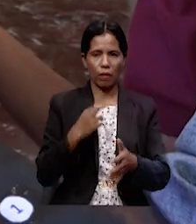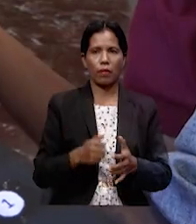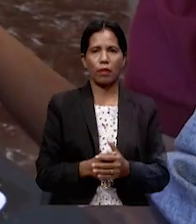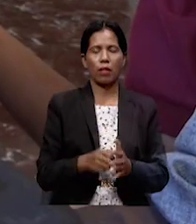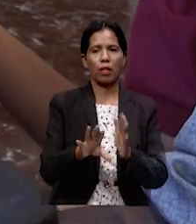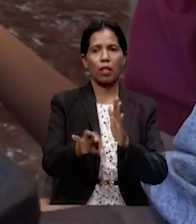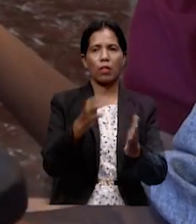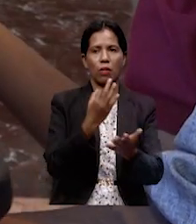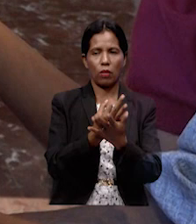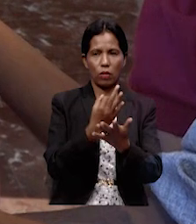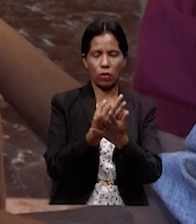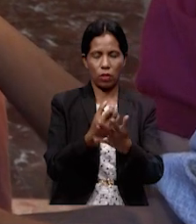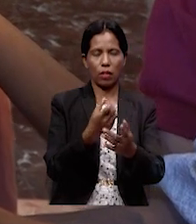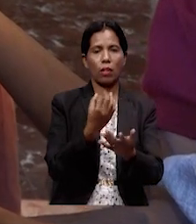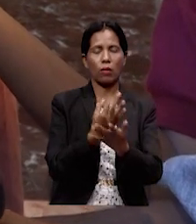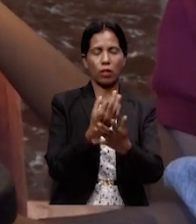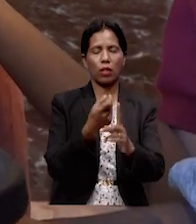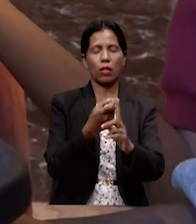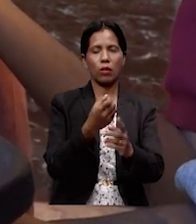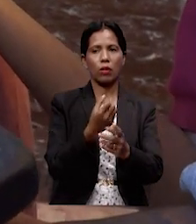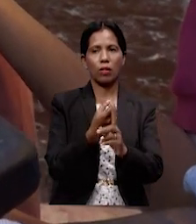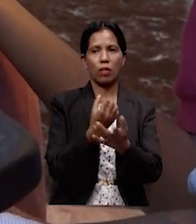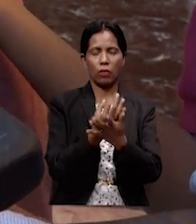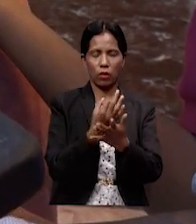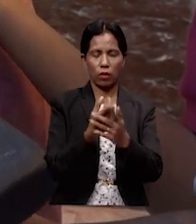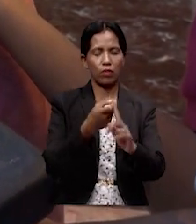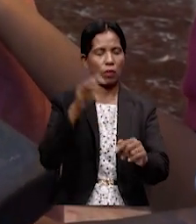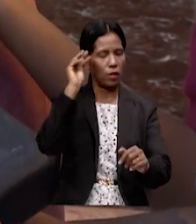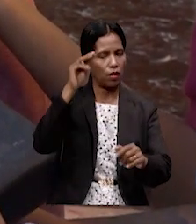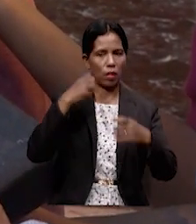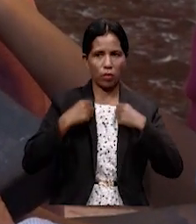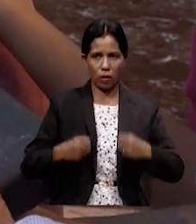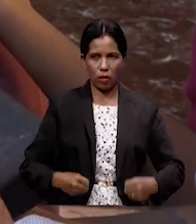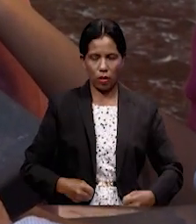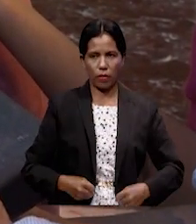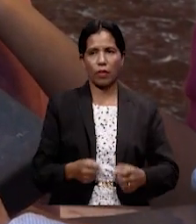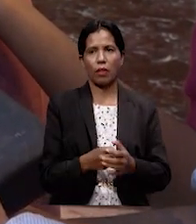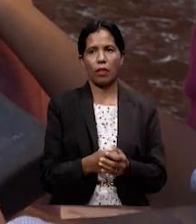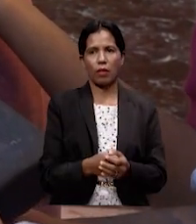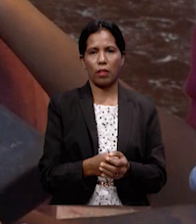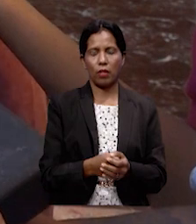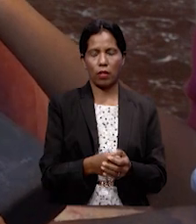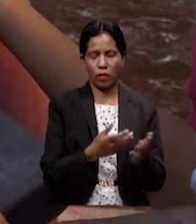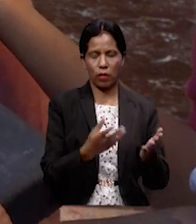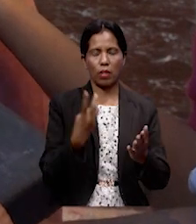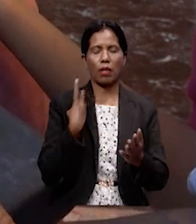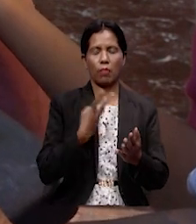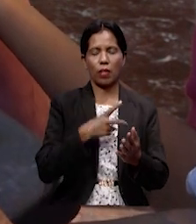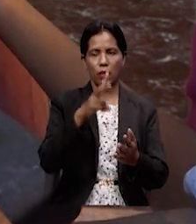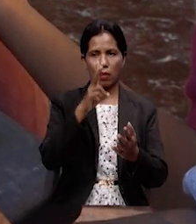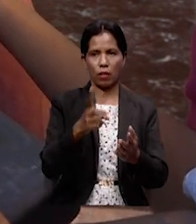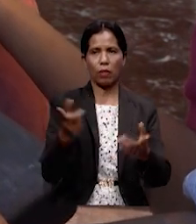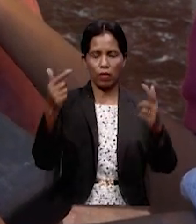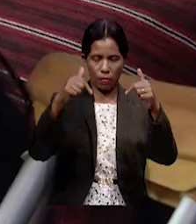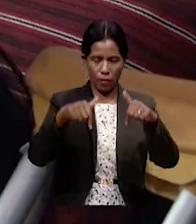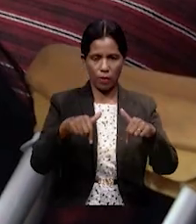hetan usan isi tuan wa itani usi Saudi haruka mabarekam noro atatele ni moras tuh hilor fila fal